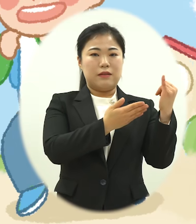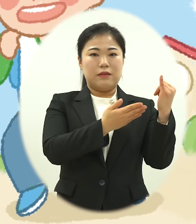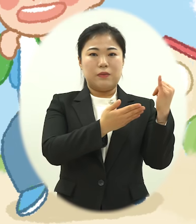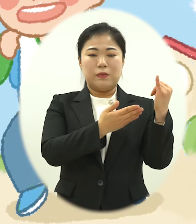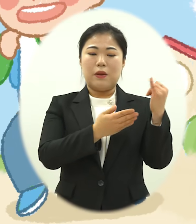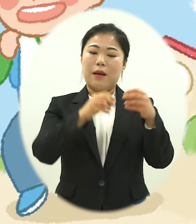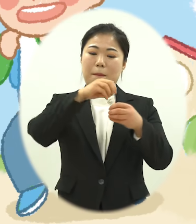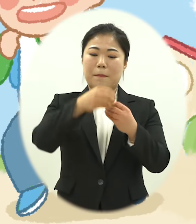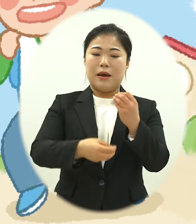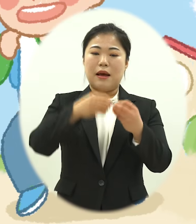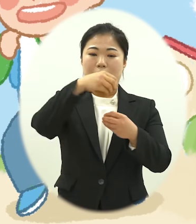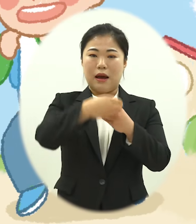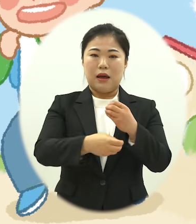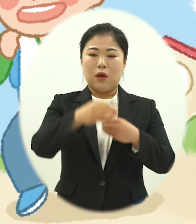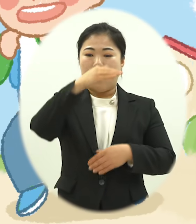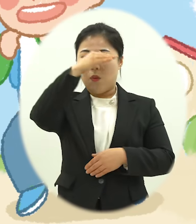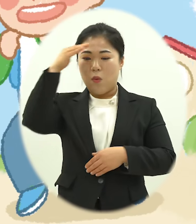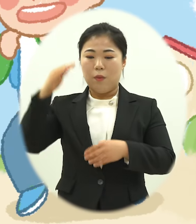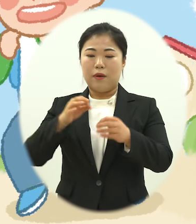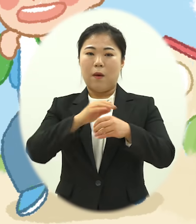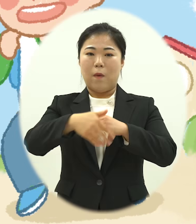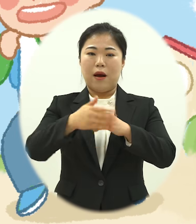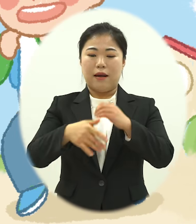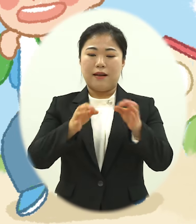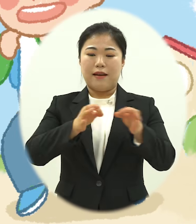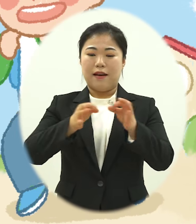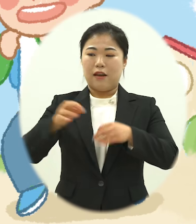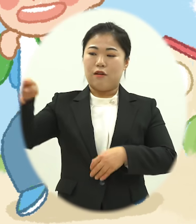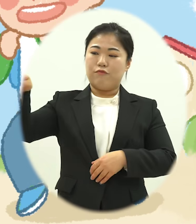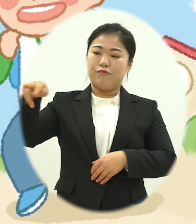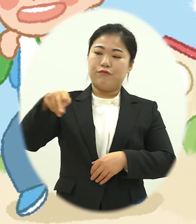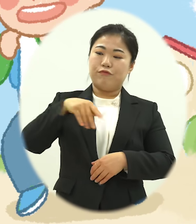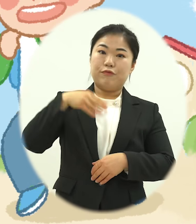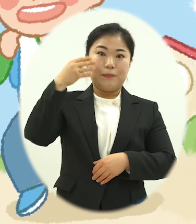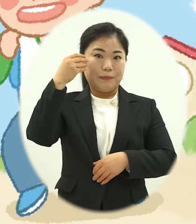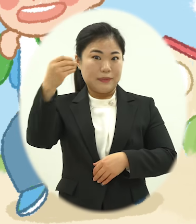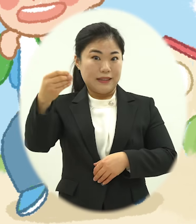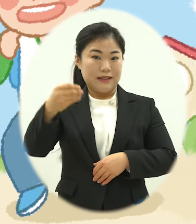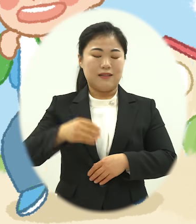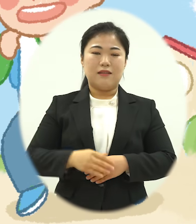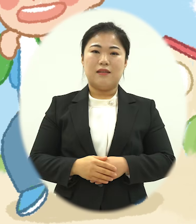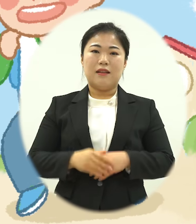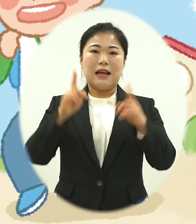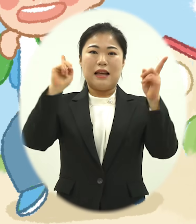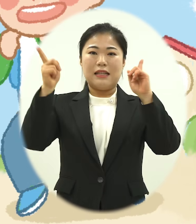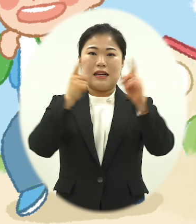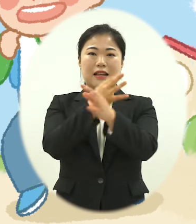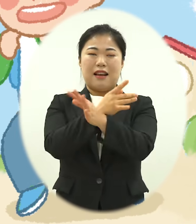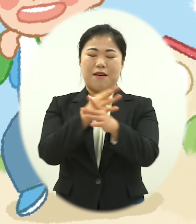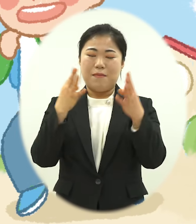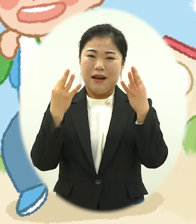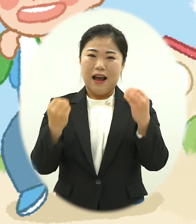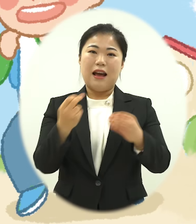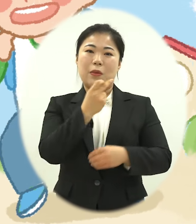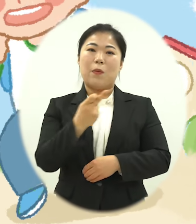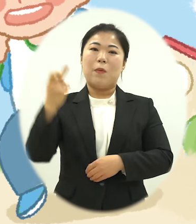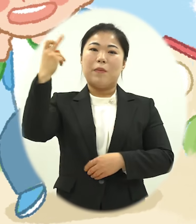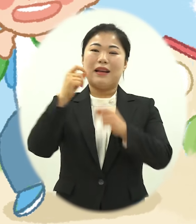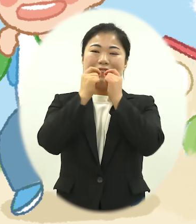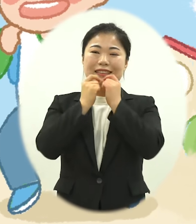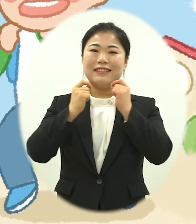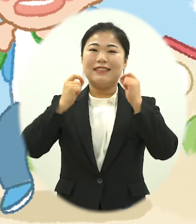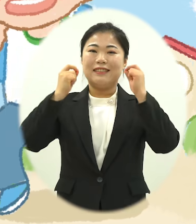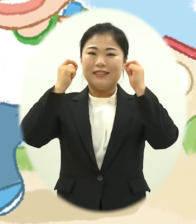왼 소리는 바나나를 보며 과일가게 앞에서 멈췄어요 장난기 많은 오빠가